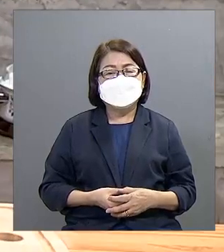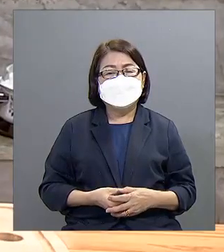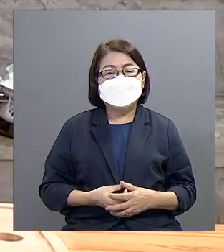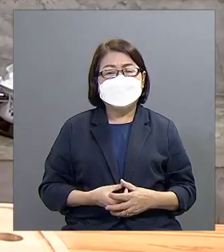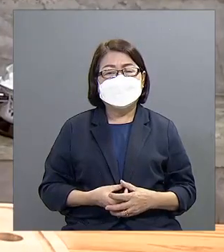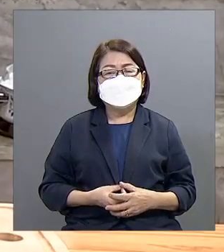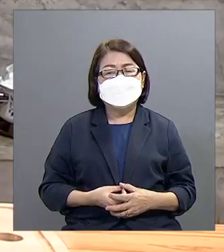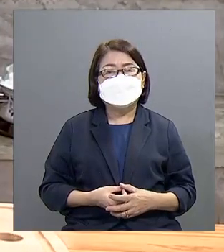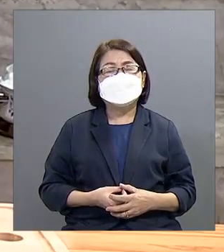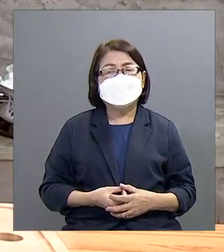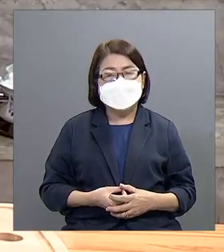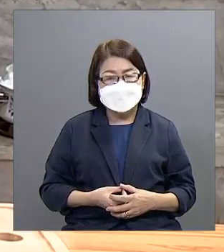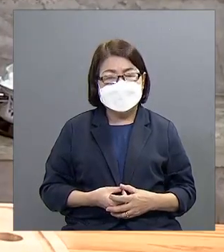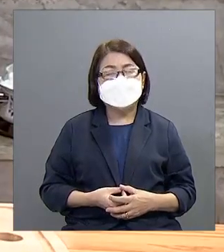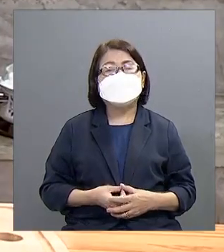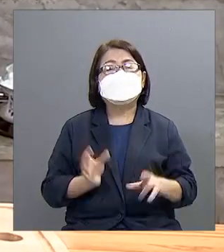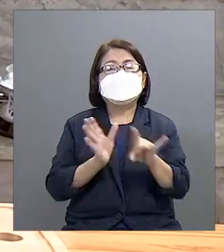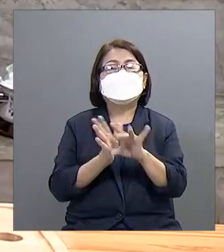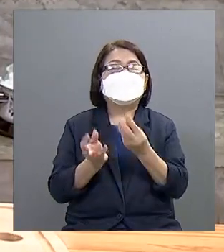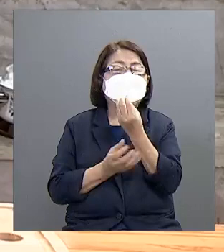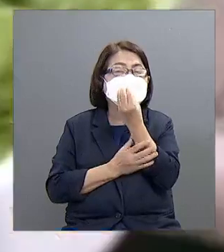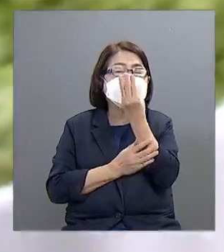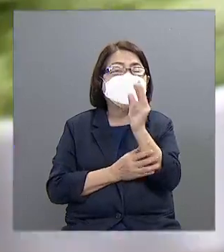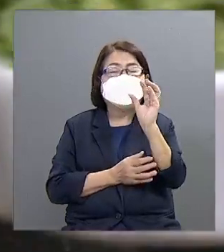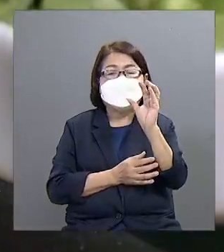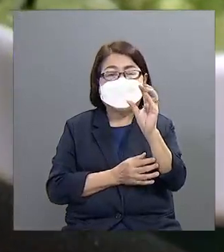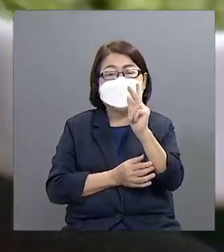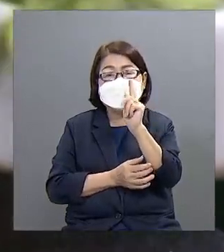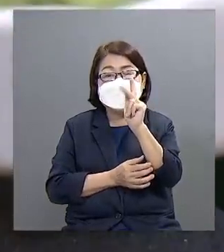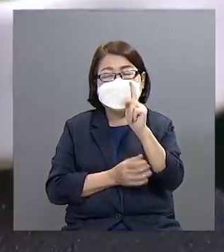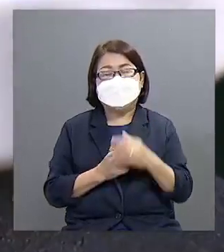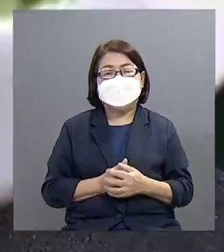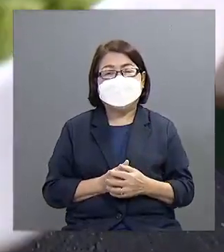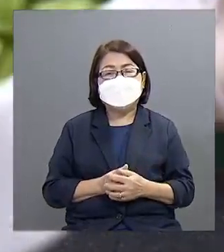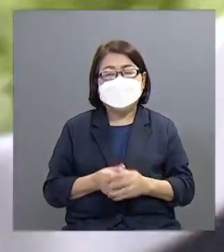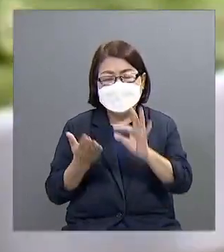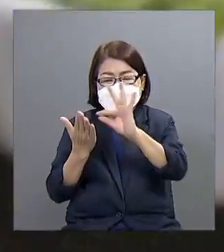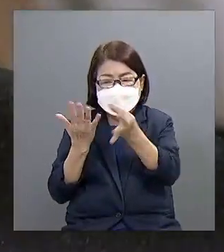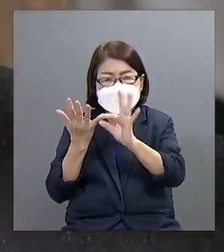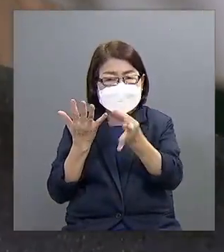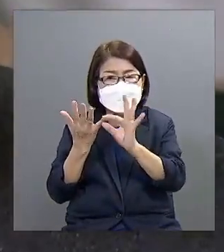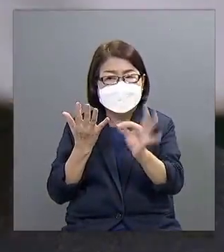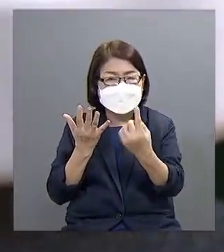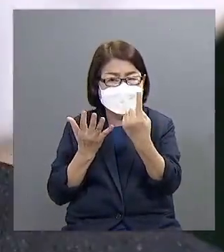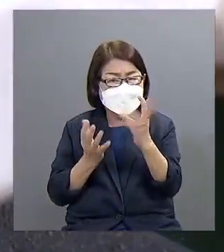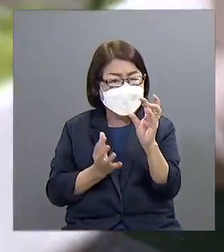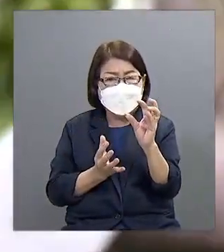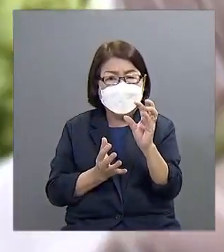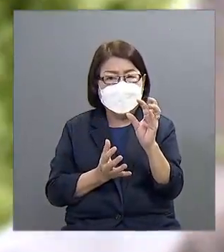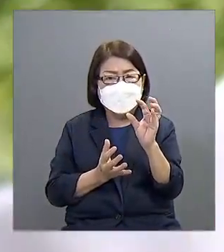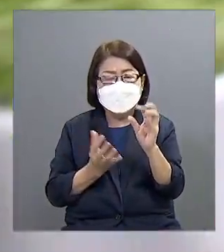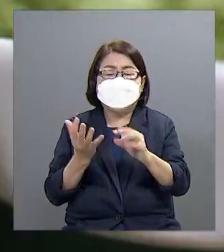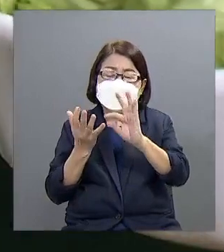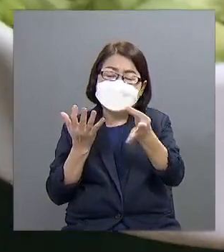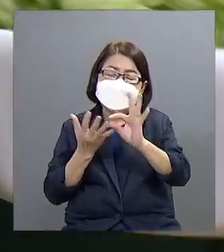แล้วก็ตามด้วยดอกขจรดอกขจรนี้พี่แววจะใช้เด็ดเป็นดอกๆแยกแบบนี้เลยนะคะเราจะไม่ใส่ทั้งพวงลงไปค่ะ